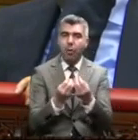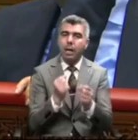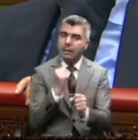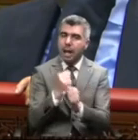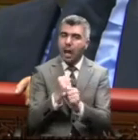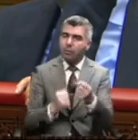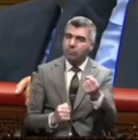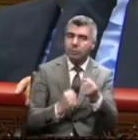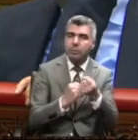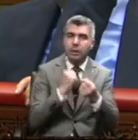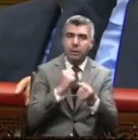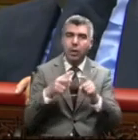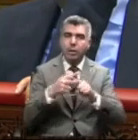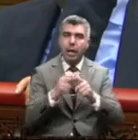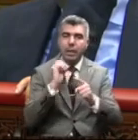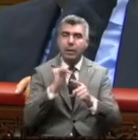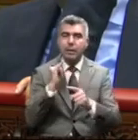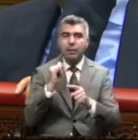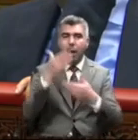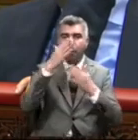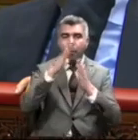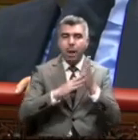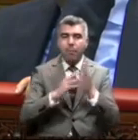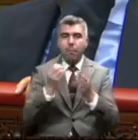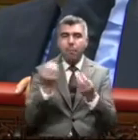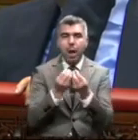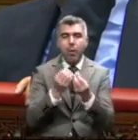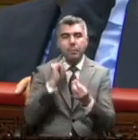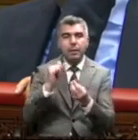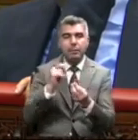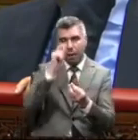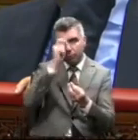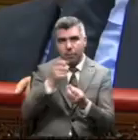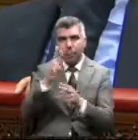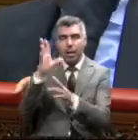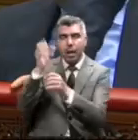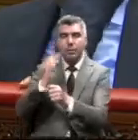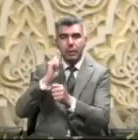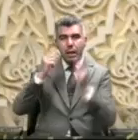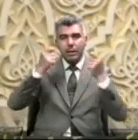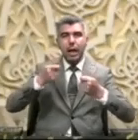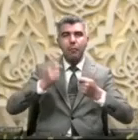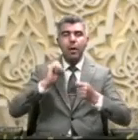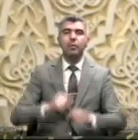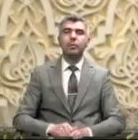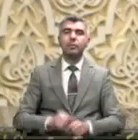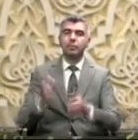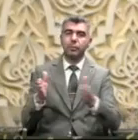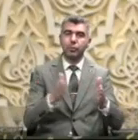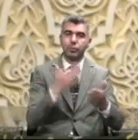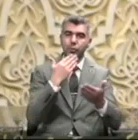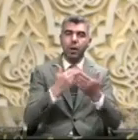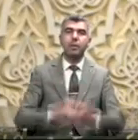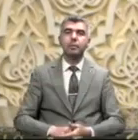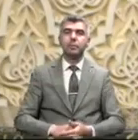في تطوير الصناعه الوطنيه تحت القياده الرشيده لصاحب الجلاله حفظه الله والسلام عليكم شكرا سيد المستشار المحترم